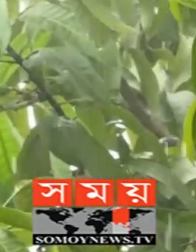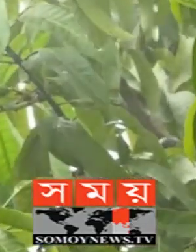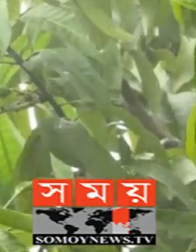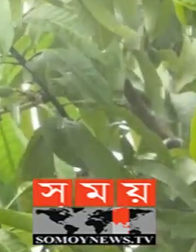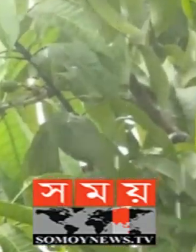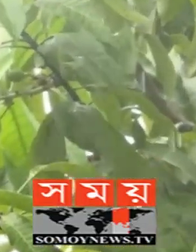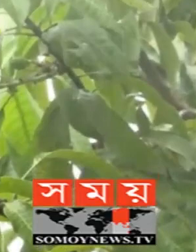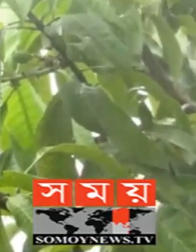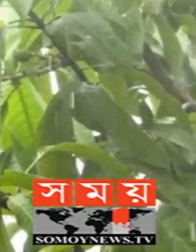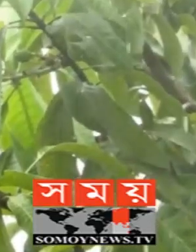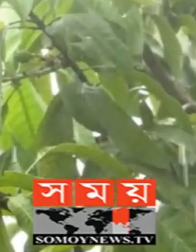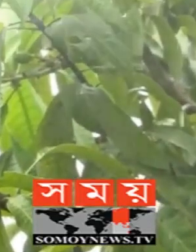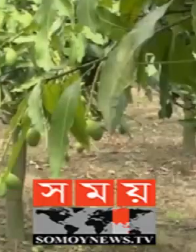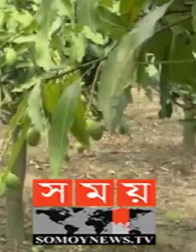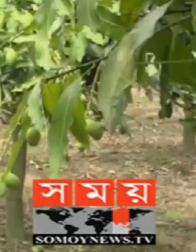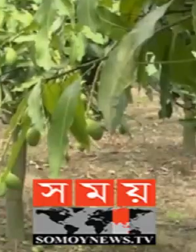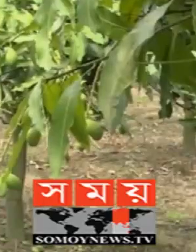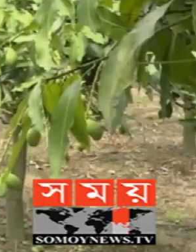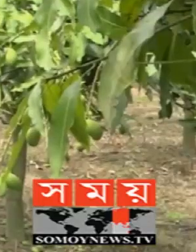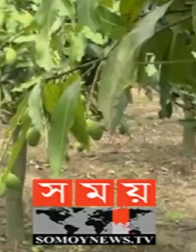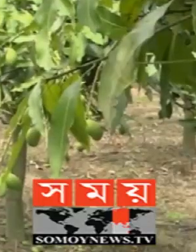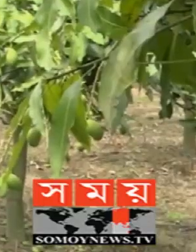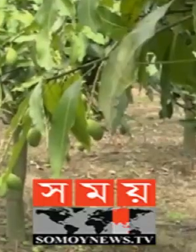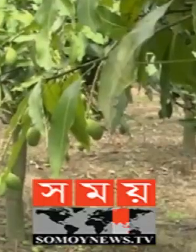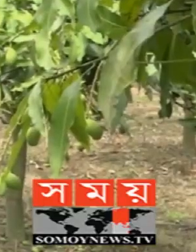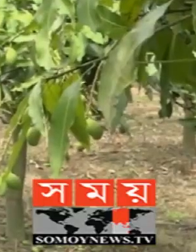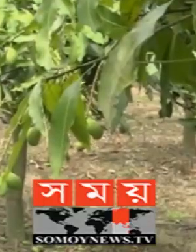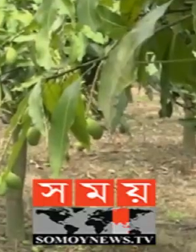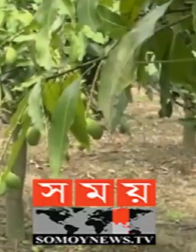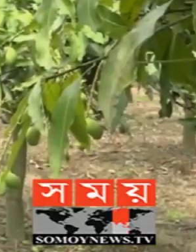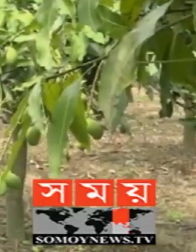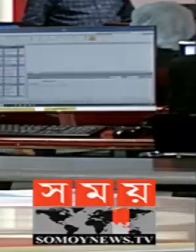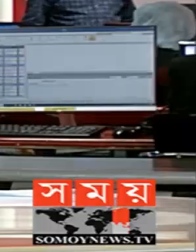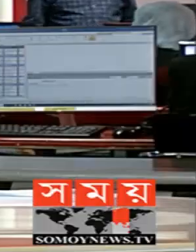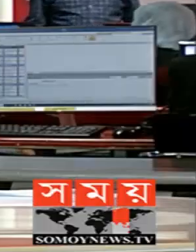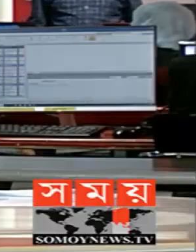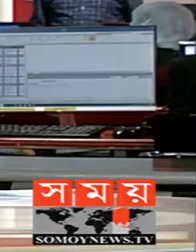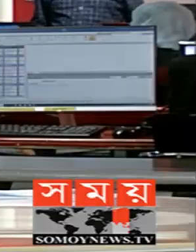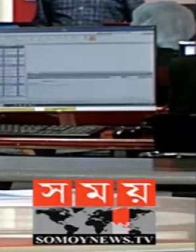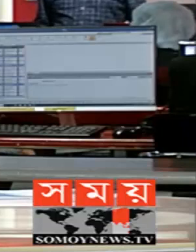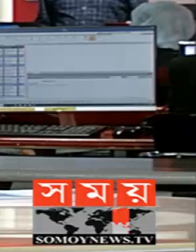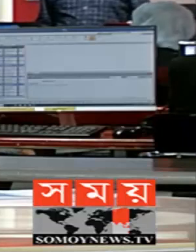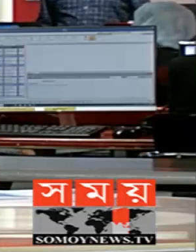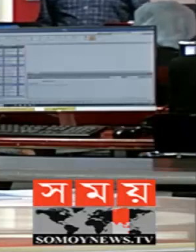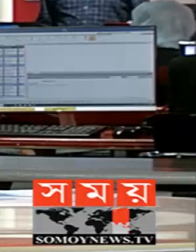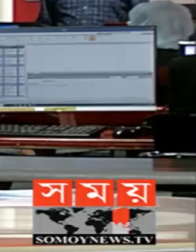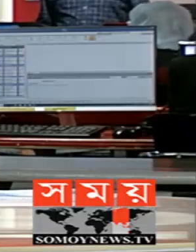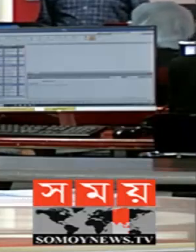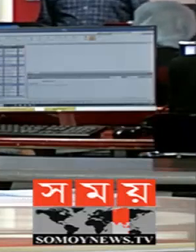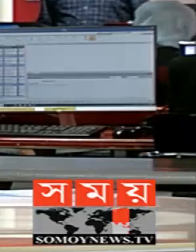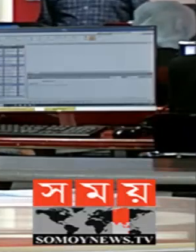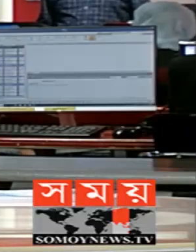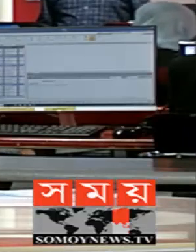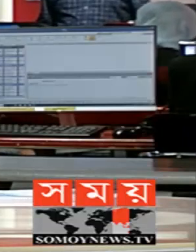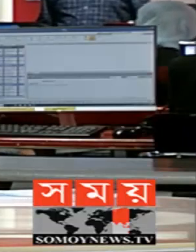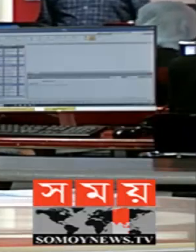আশা কৃষি বিভাগের। এমআর রকি, সময় সংবাদ, নওগাঁ। করোনা সবশেষ পরিস্থিতি নিয়ে অনলাইনে